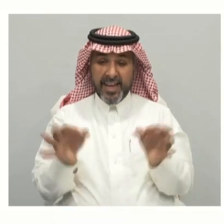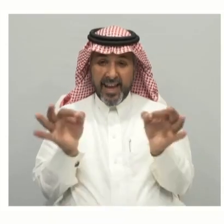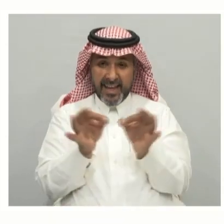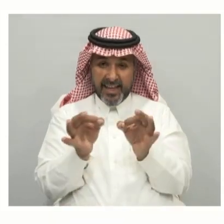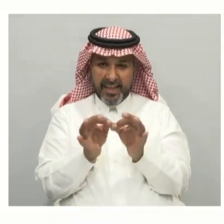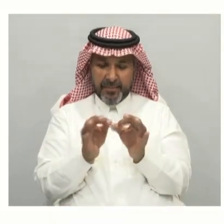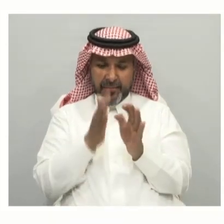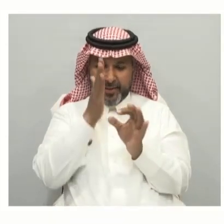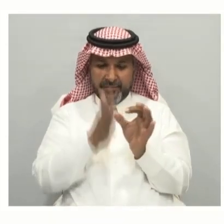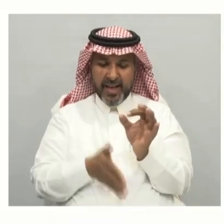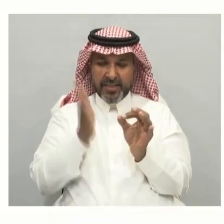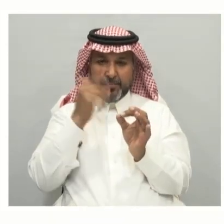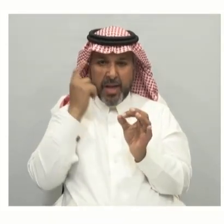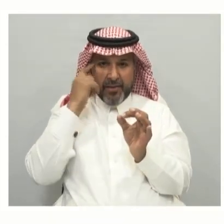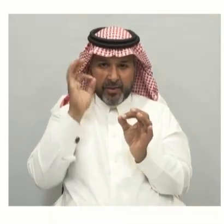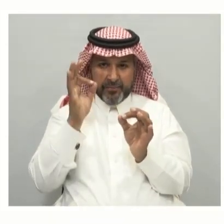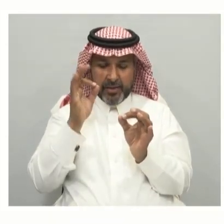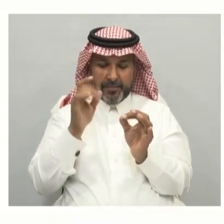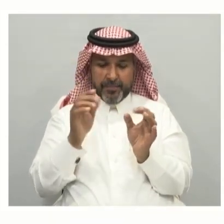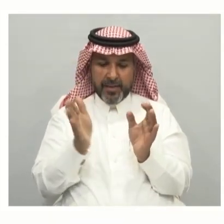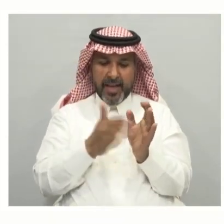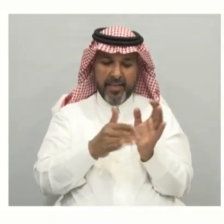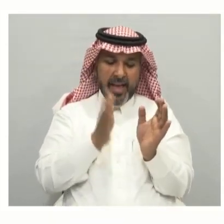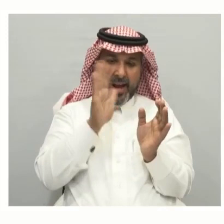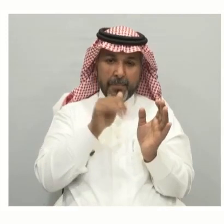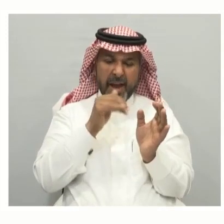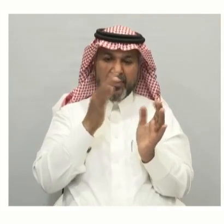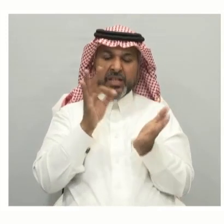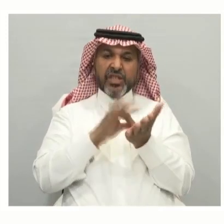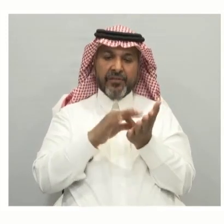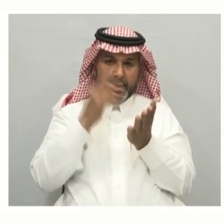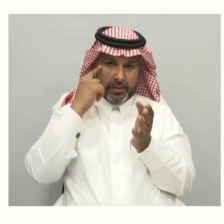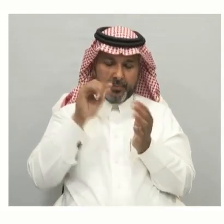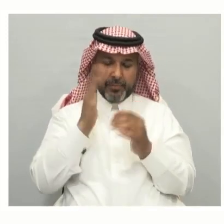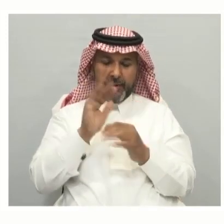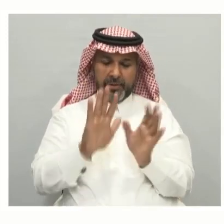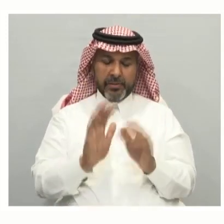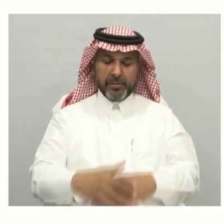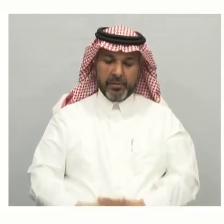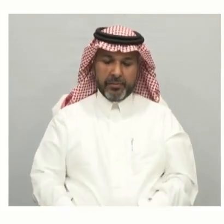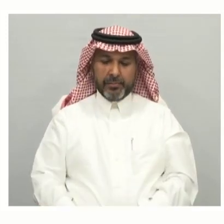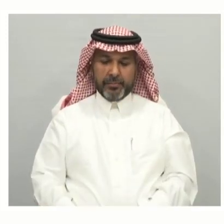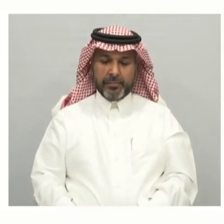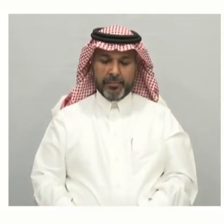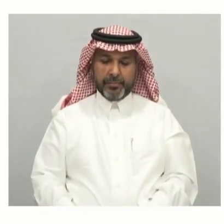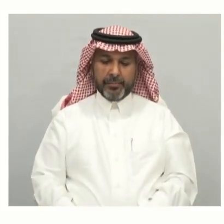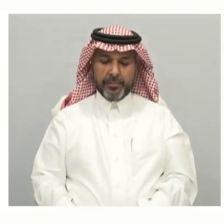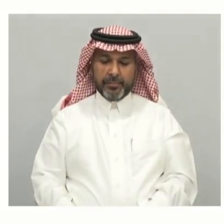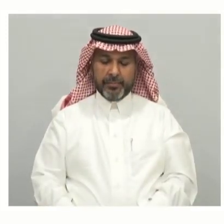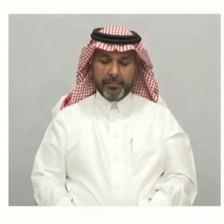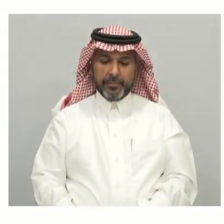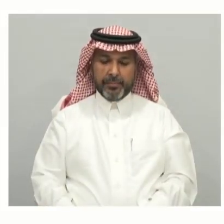الفئه التي تليها هي من سته الى سته وتسعه من عشره عدد التكرارات سته عشر هذه هي الفئه